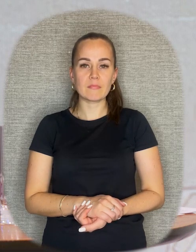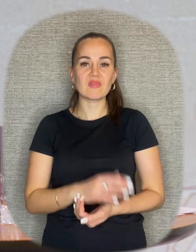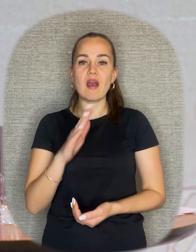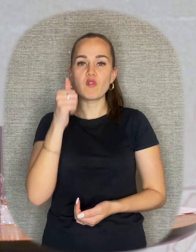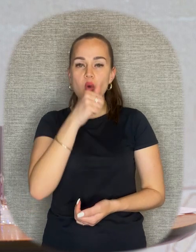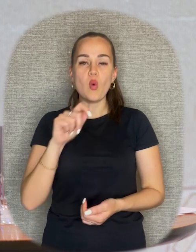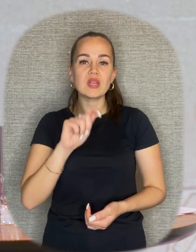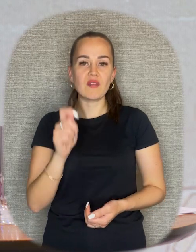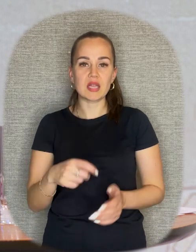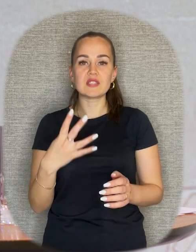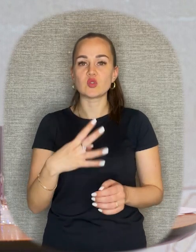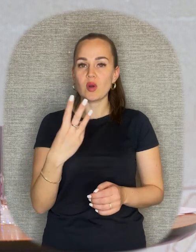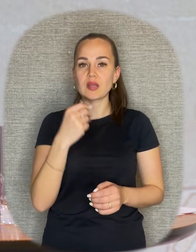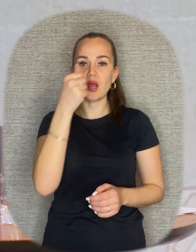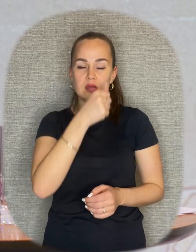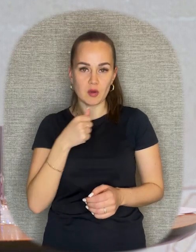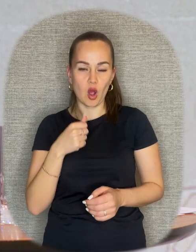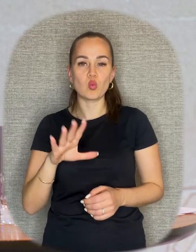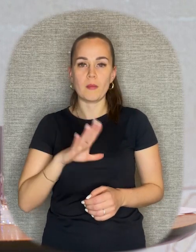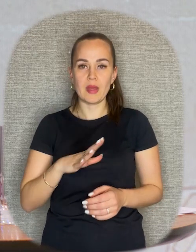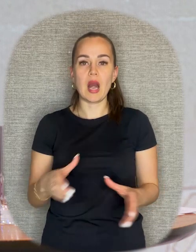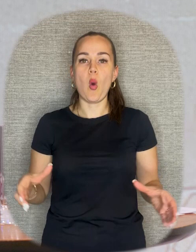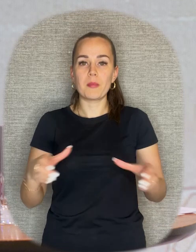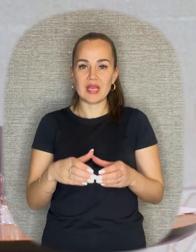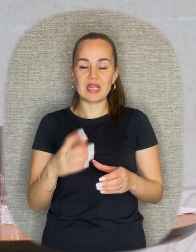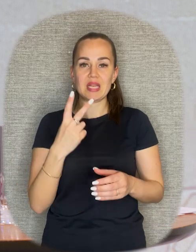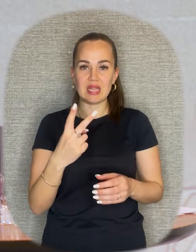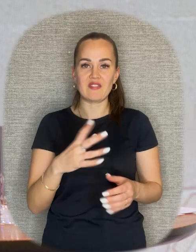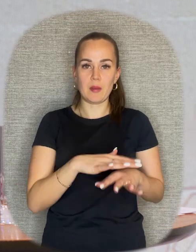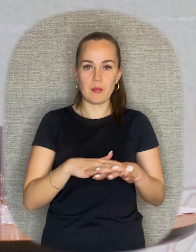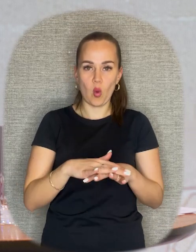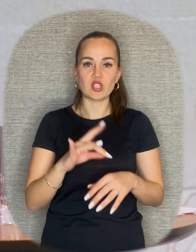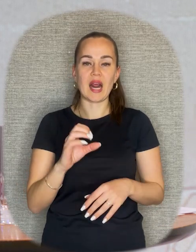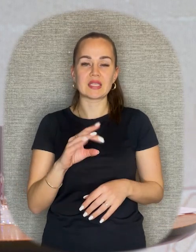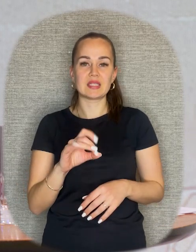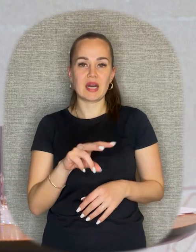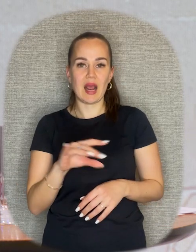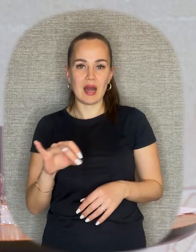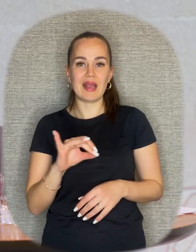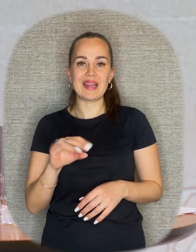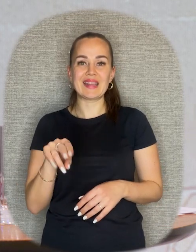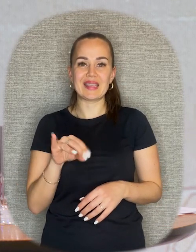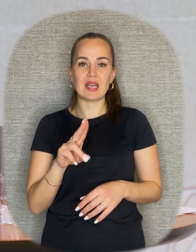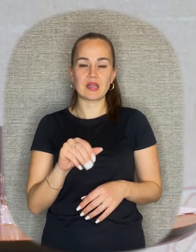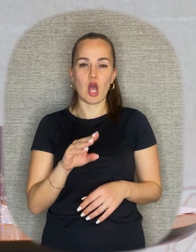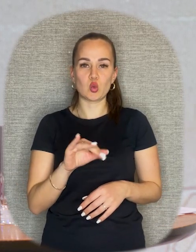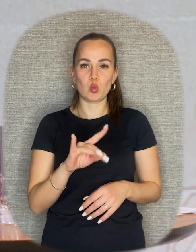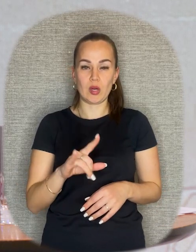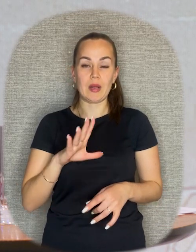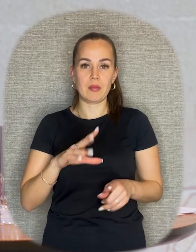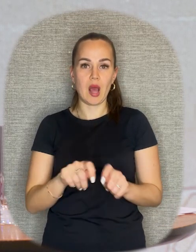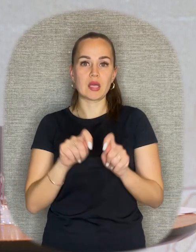что это всё Конечно повлекло бы за собой определённые сносы но тем не менее в годы войны уже в сорок третьем